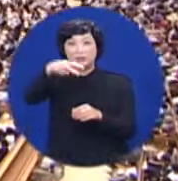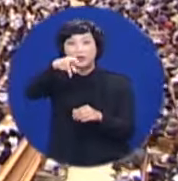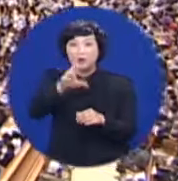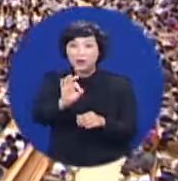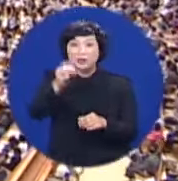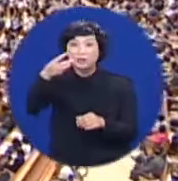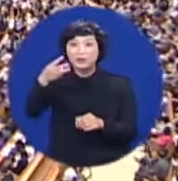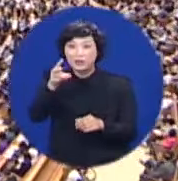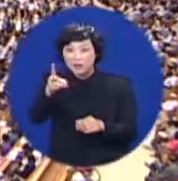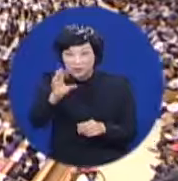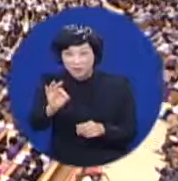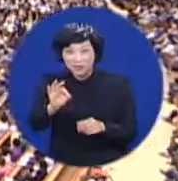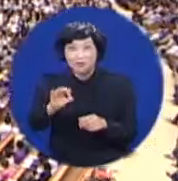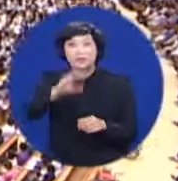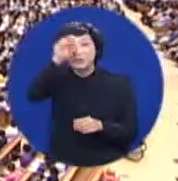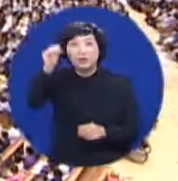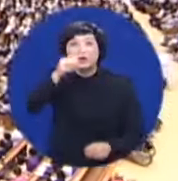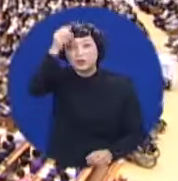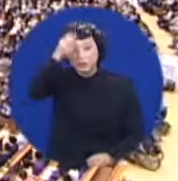하나님이십니다.